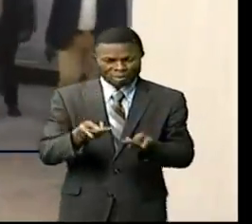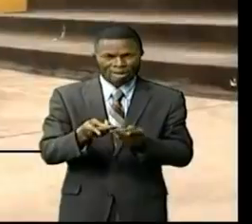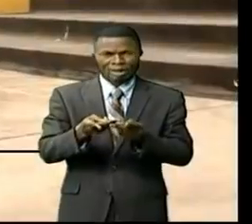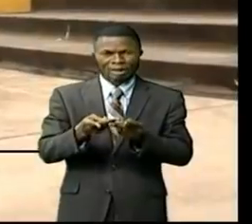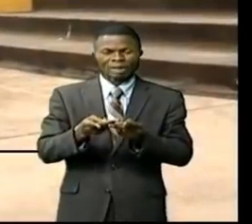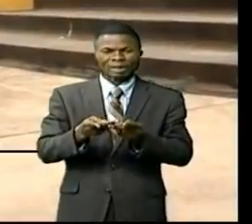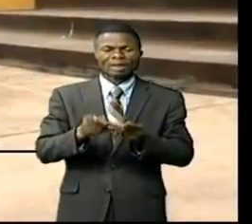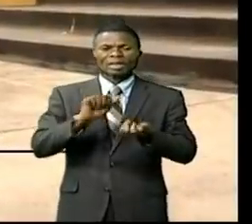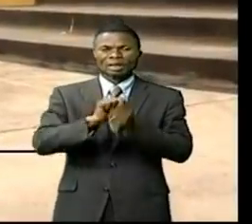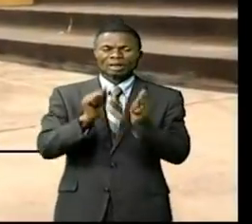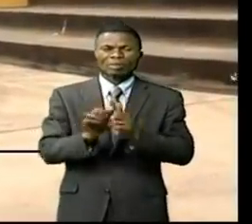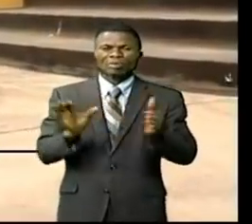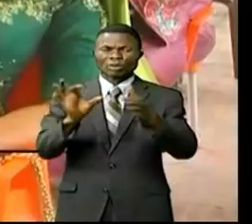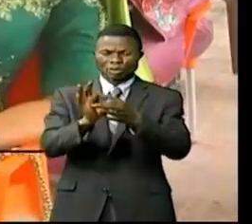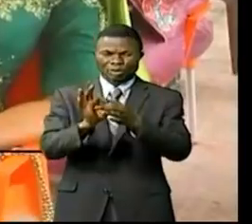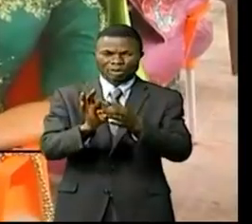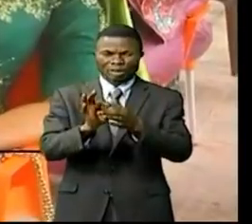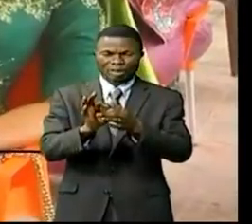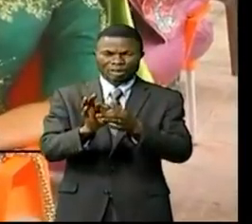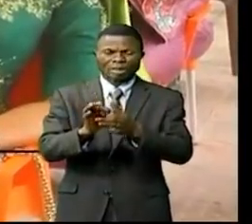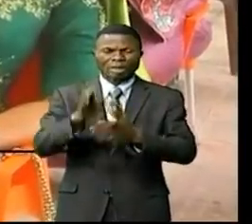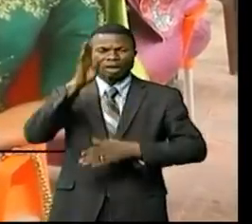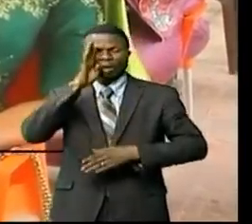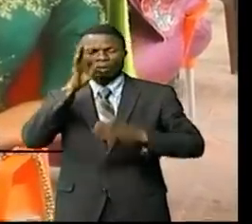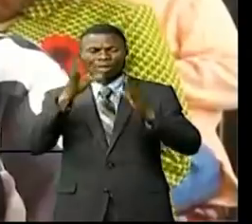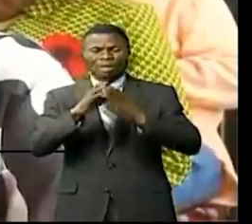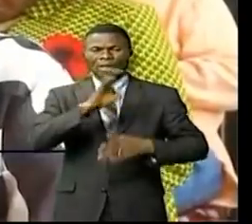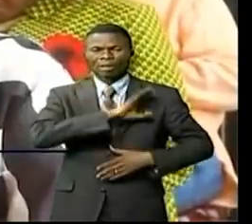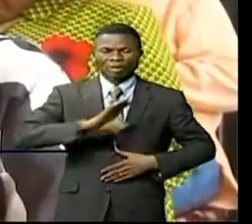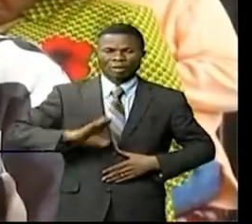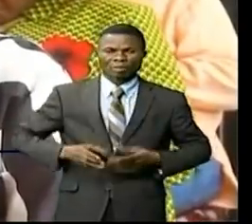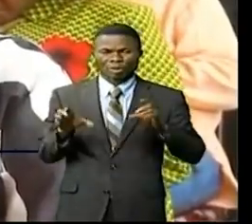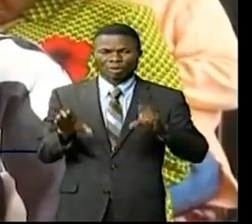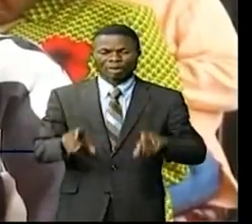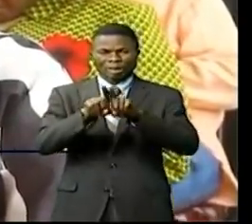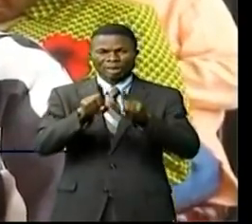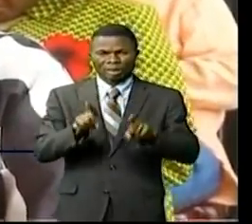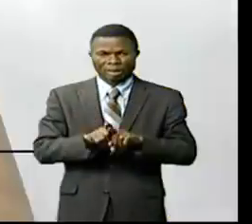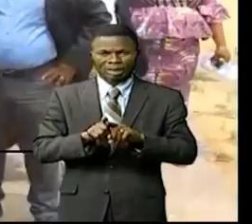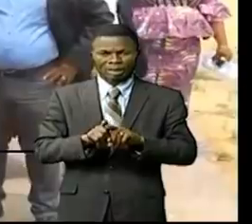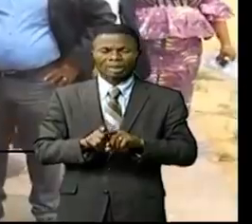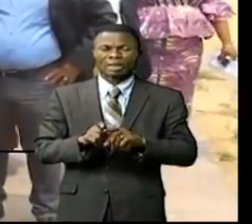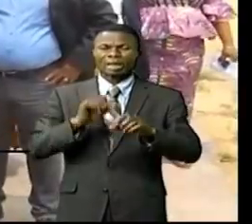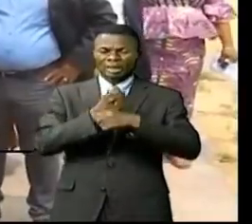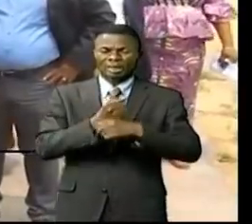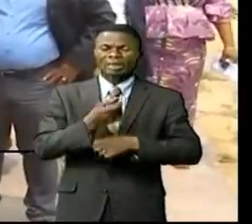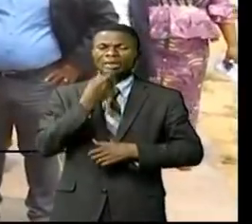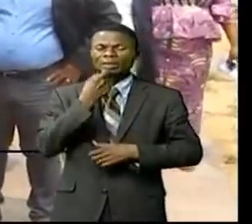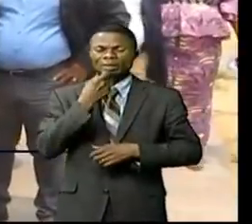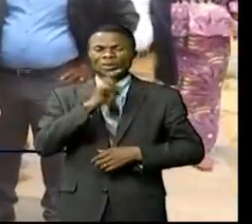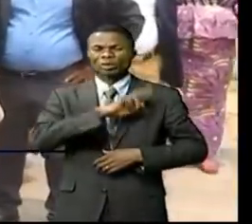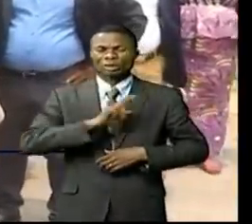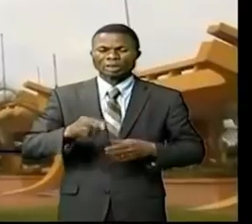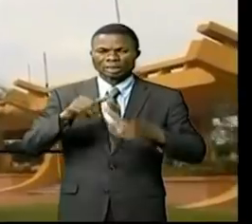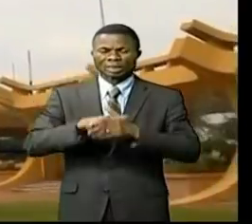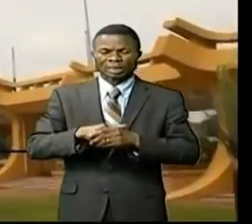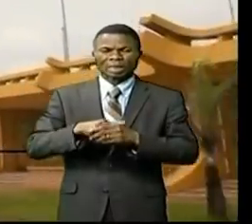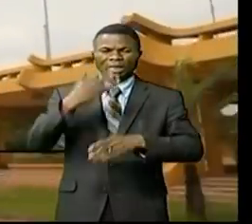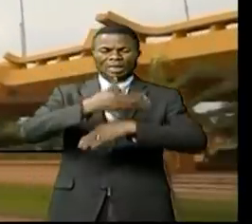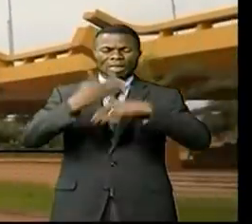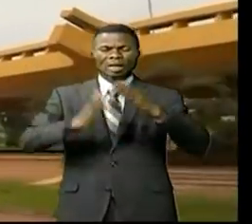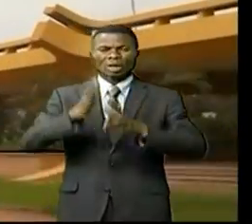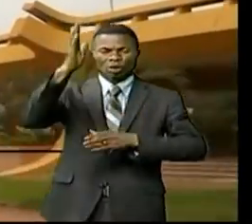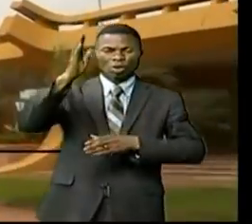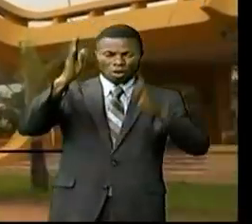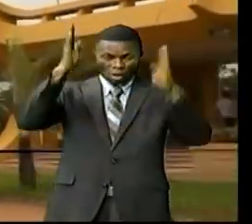cordon ombilical qui a toujours lié la Belgique à la RDC et également réécrire l'histoire de la RDC à travers cette œuvre construite par